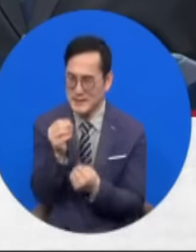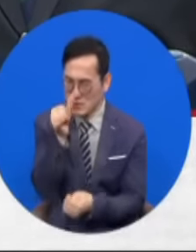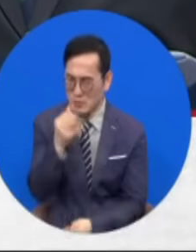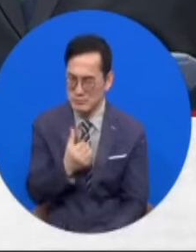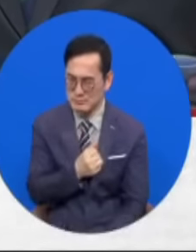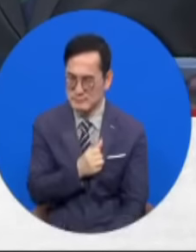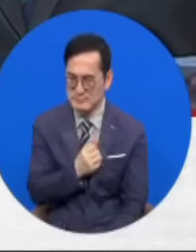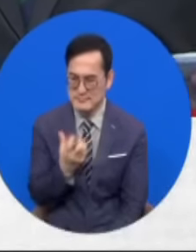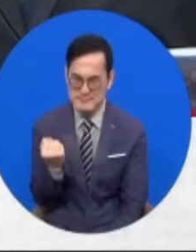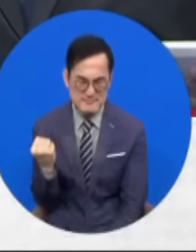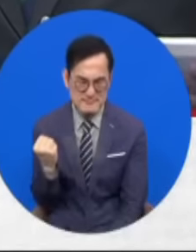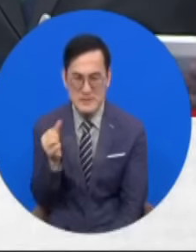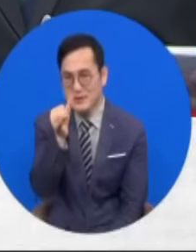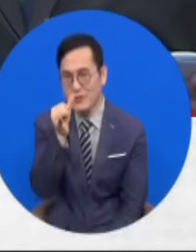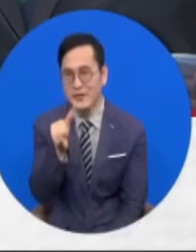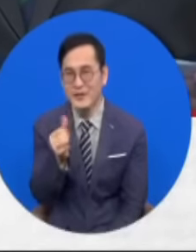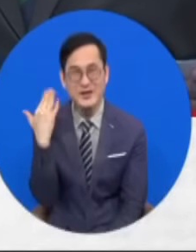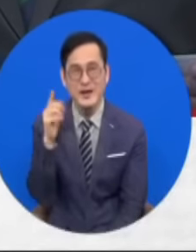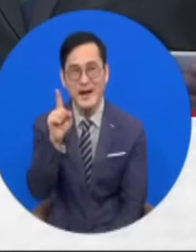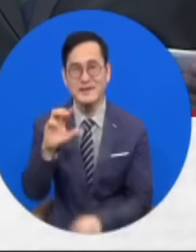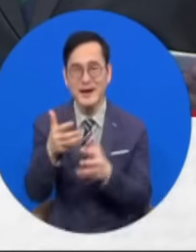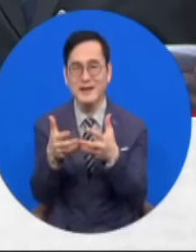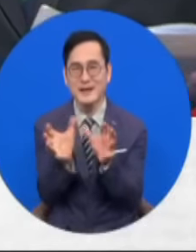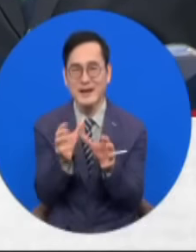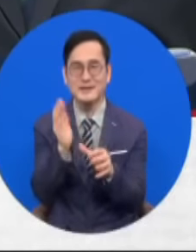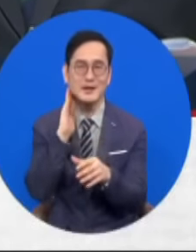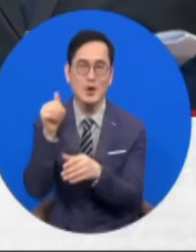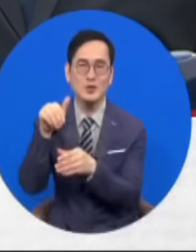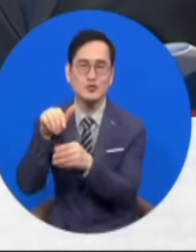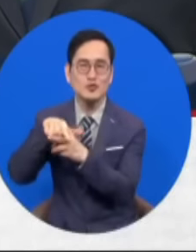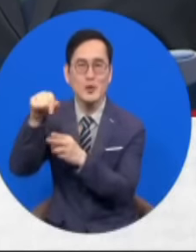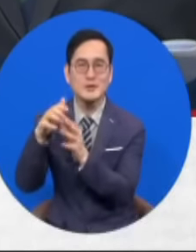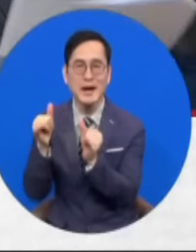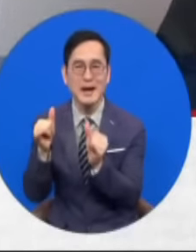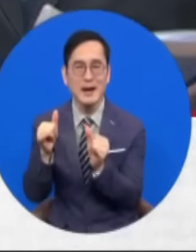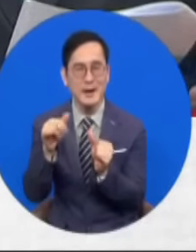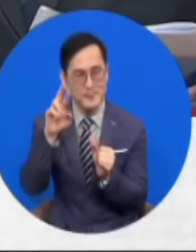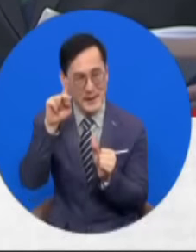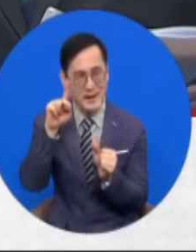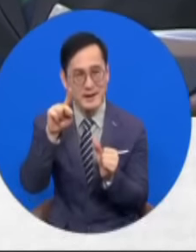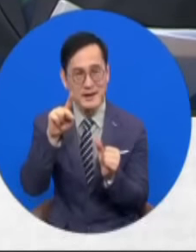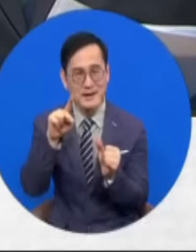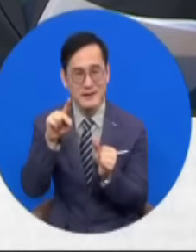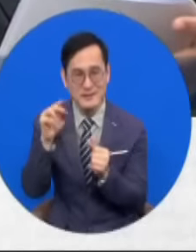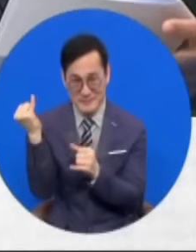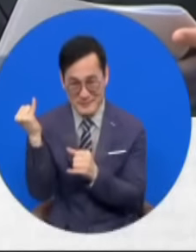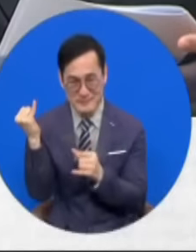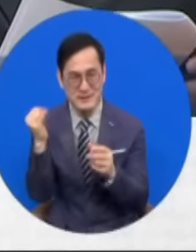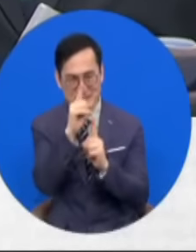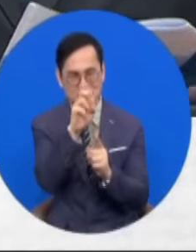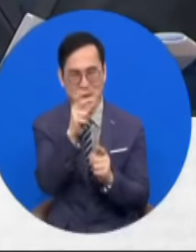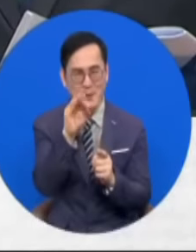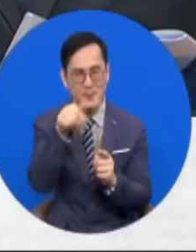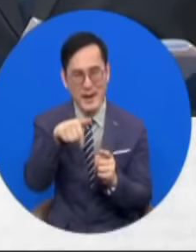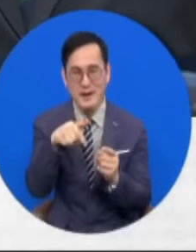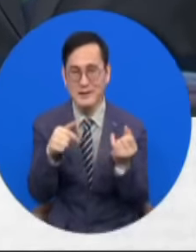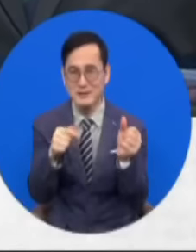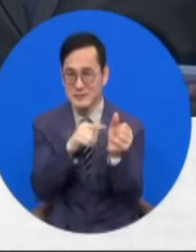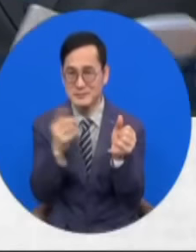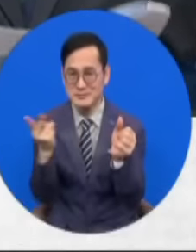남았던게 2007년 한나라당의 대선후보 경선 근데 박근혜 후보와 이명박 후보가 정말 치열하게 붙었거든요 그 여파가 거의 10년 이상